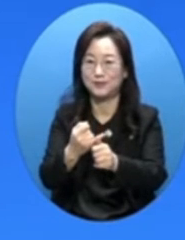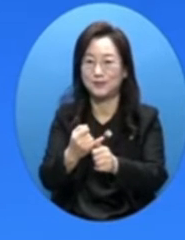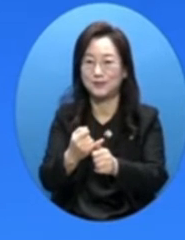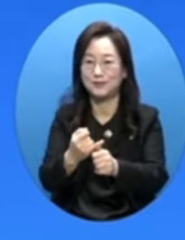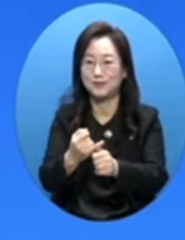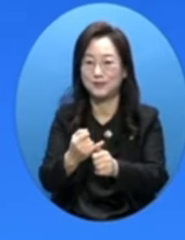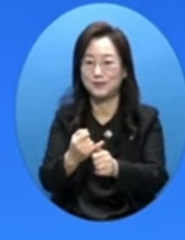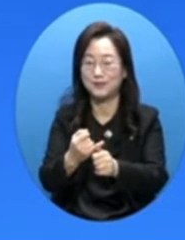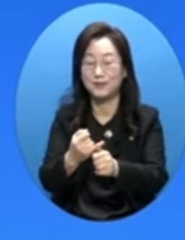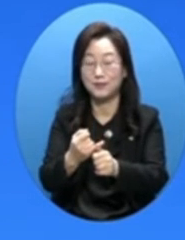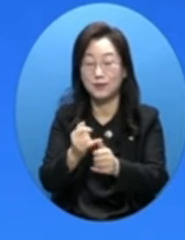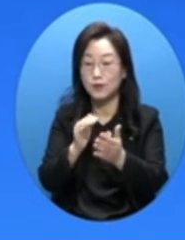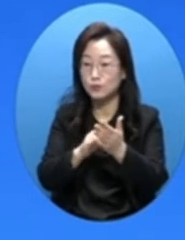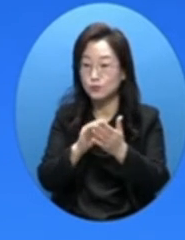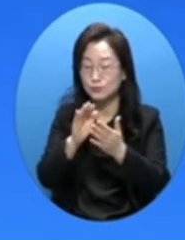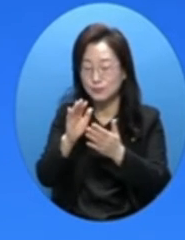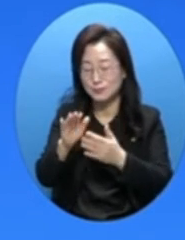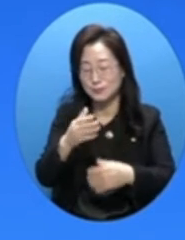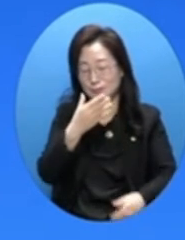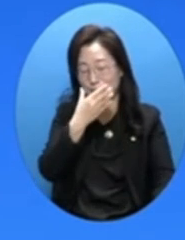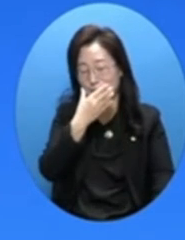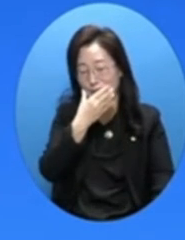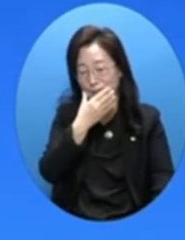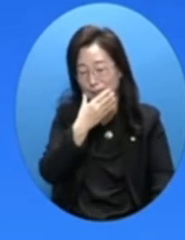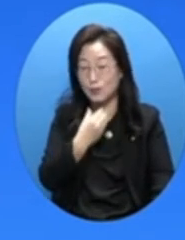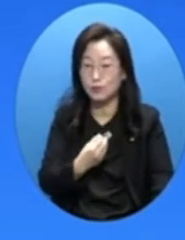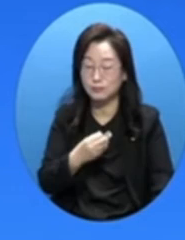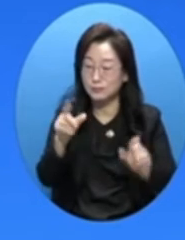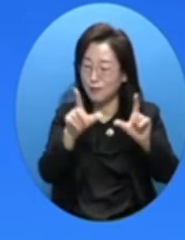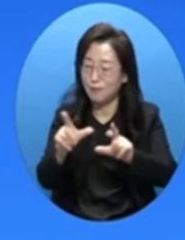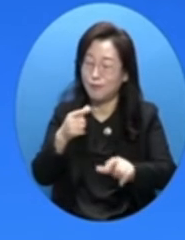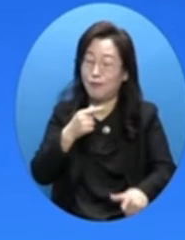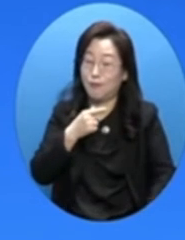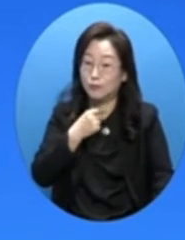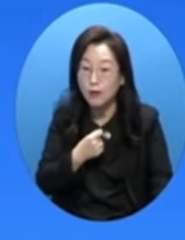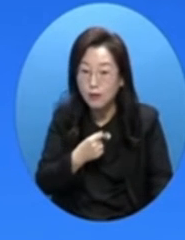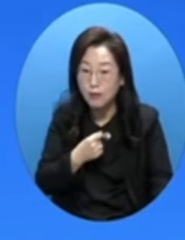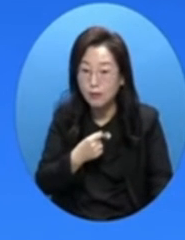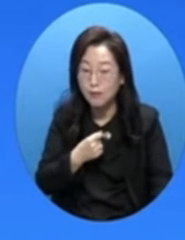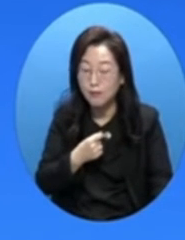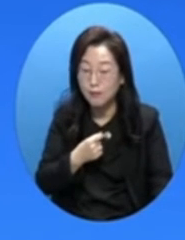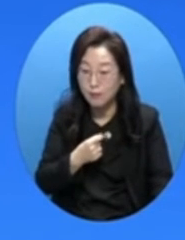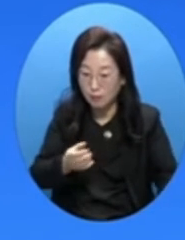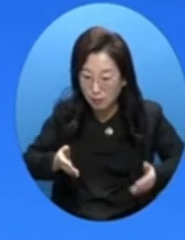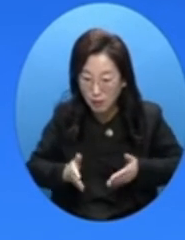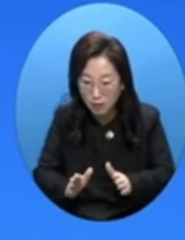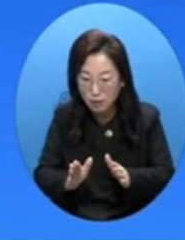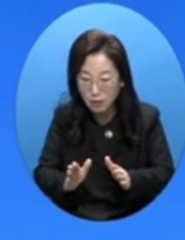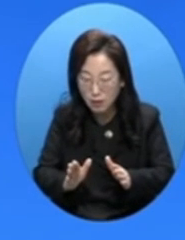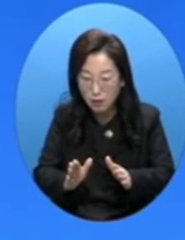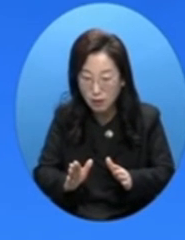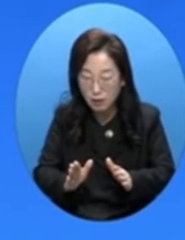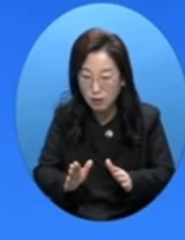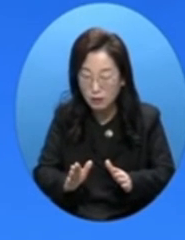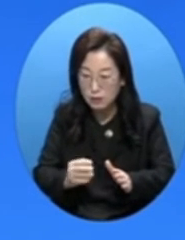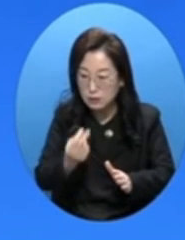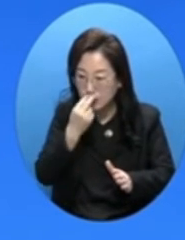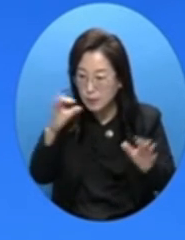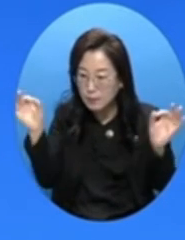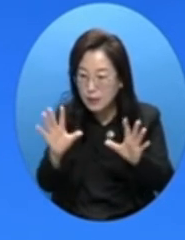그런데 결혼을 해서 참 행복하게 살아가려고 하는데 태어난 아이가 얼마 안 있어 또 세상을